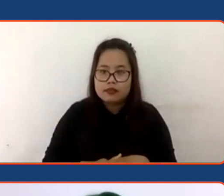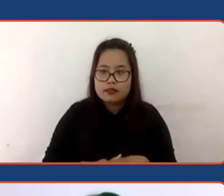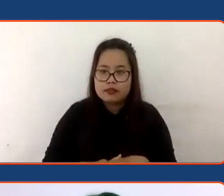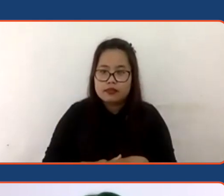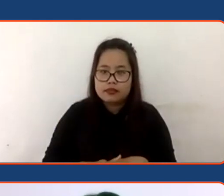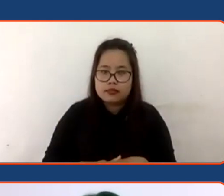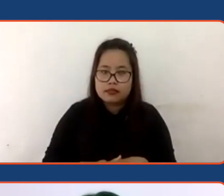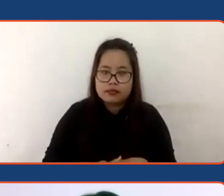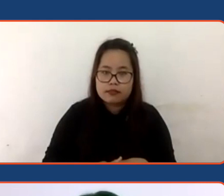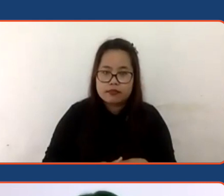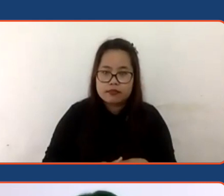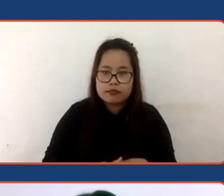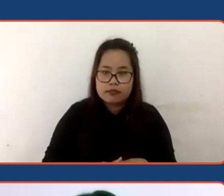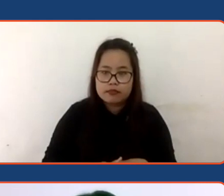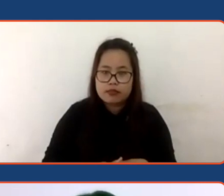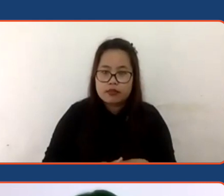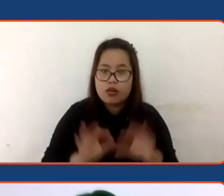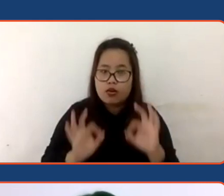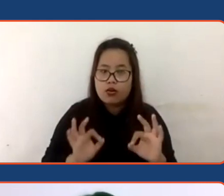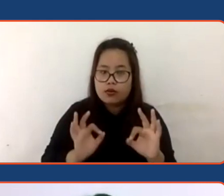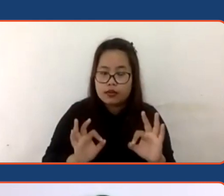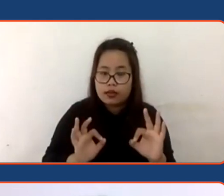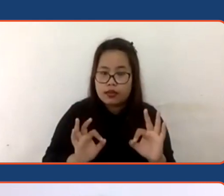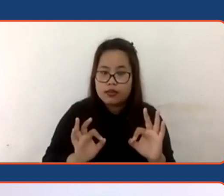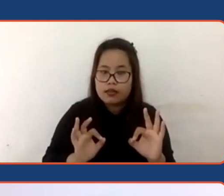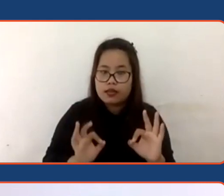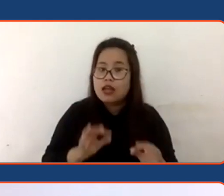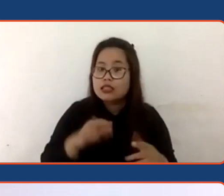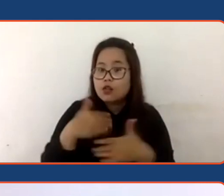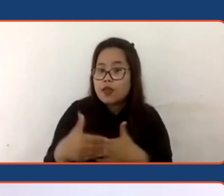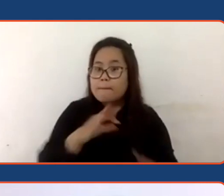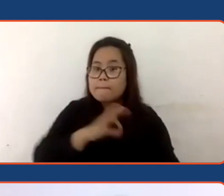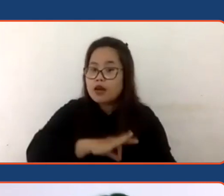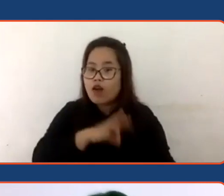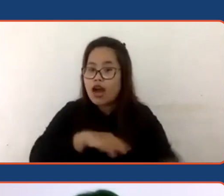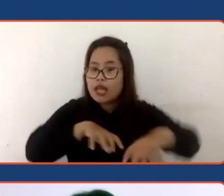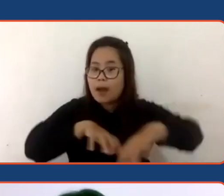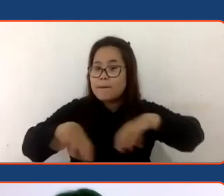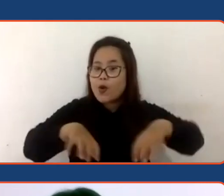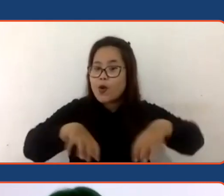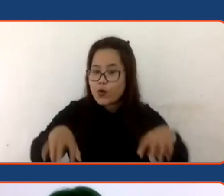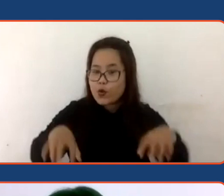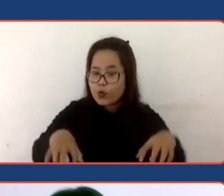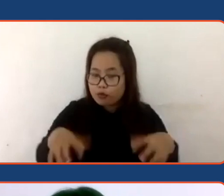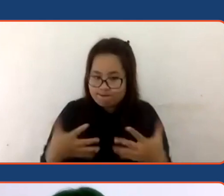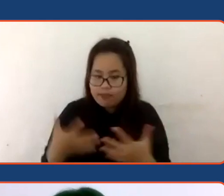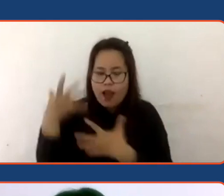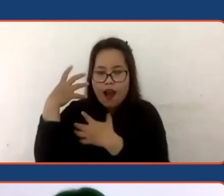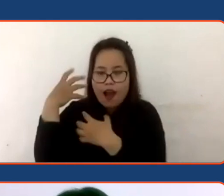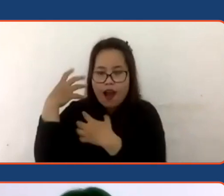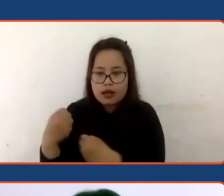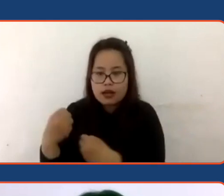ya diam untuk manfaat produknya sendiri harapannya Om